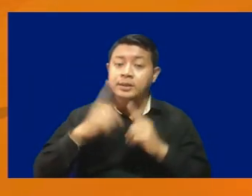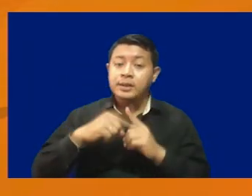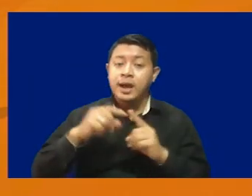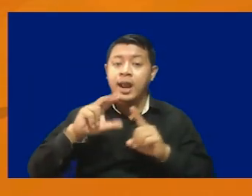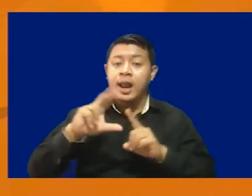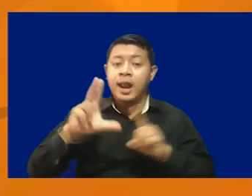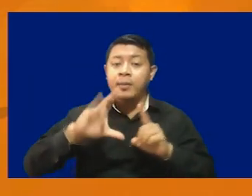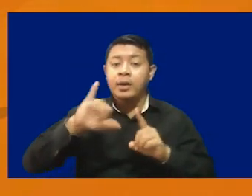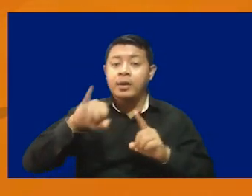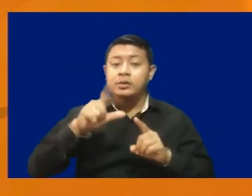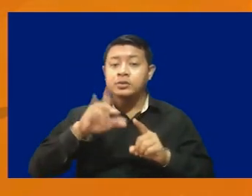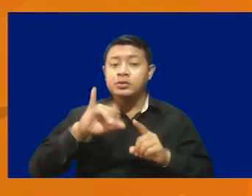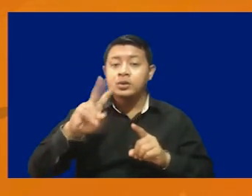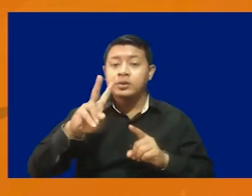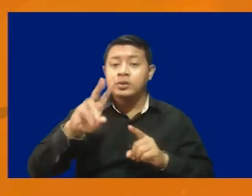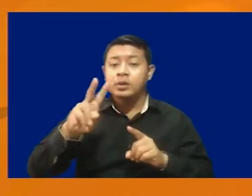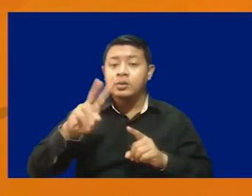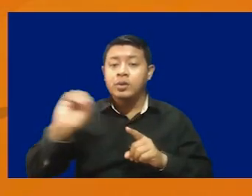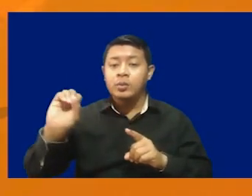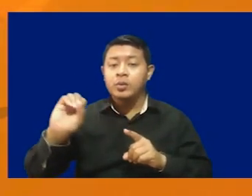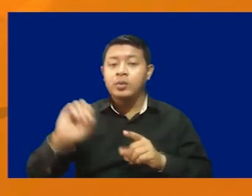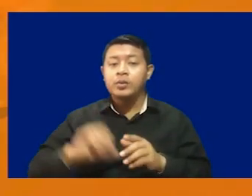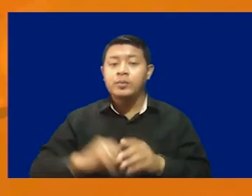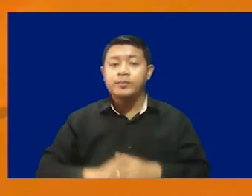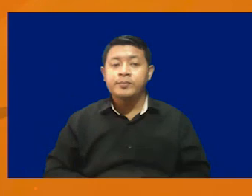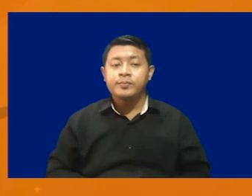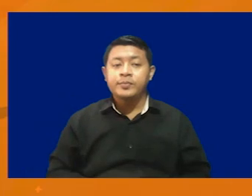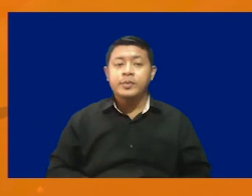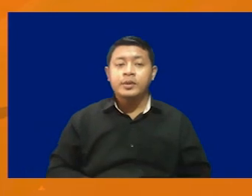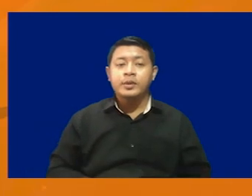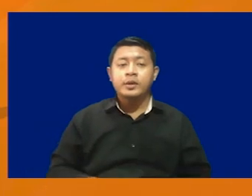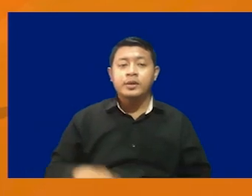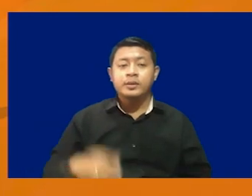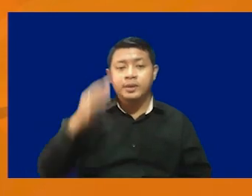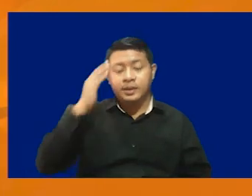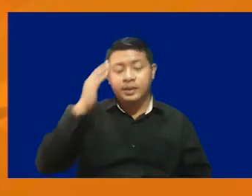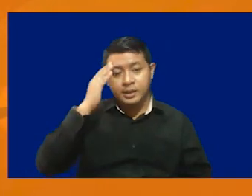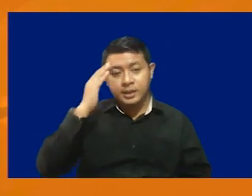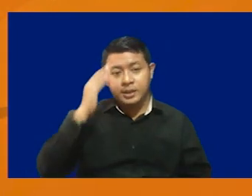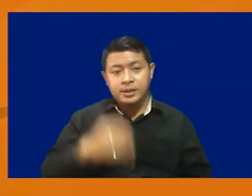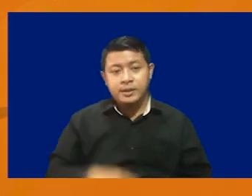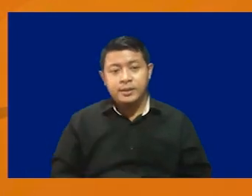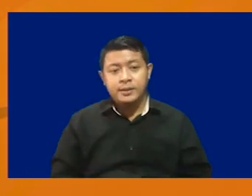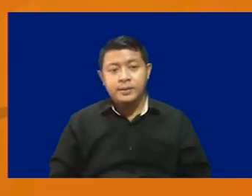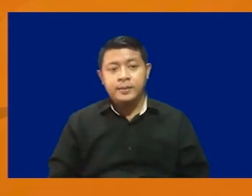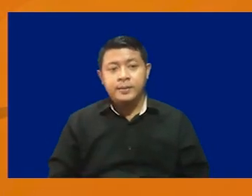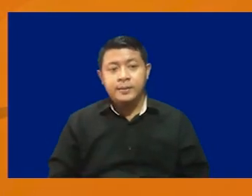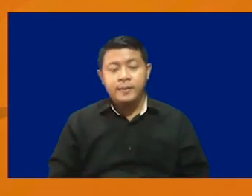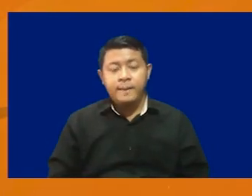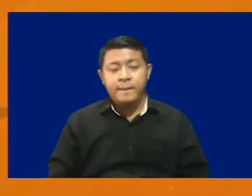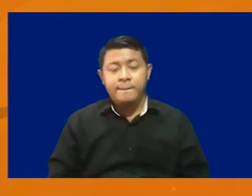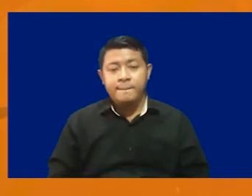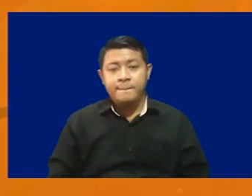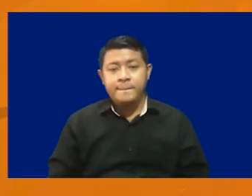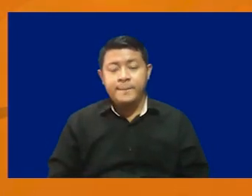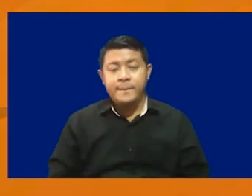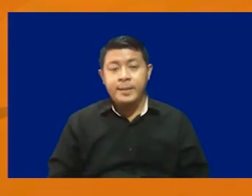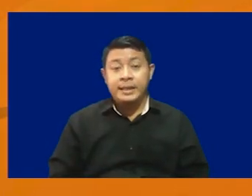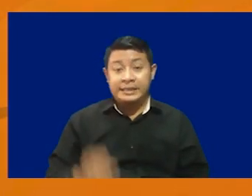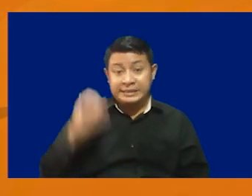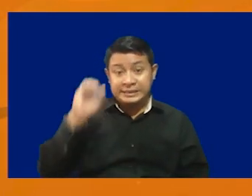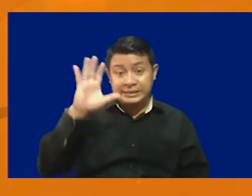ketiga, tepatnya besok di tanggal 18 Juli 2020. Namun ada satu yang perlu diperhatikan, untuk jam tayang kita